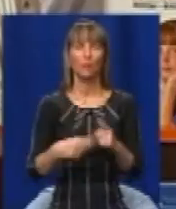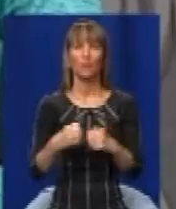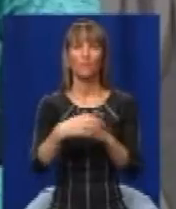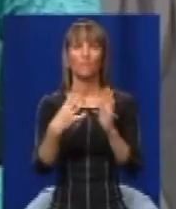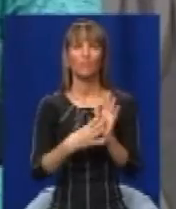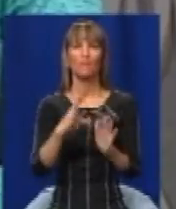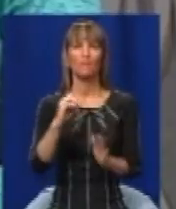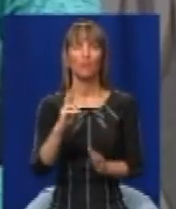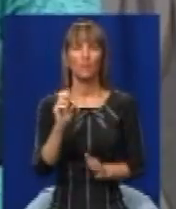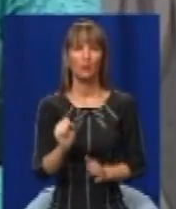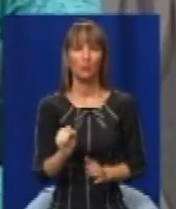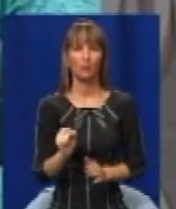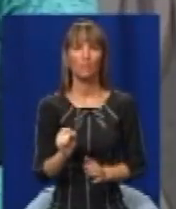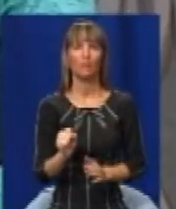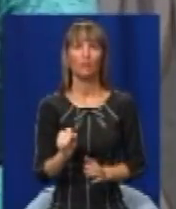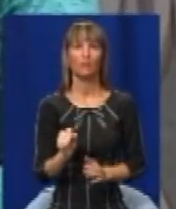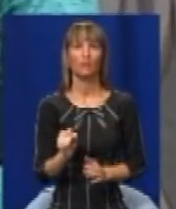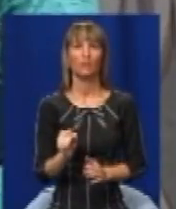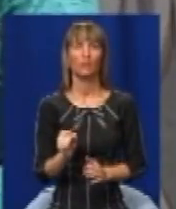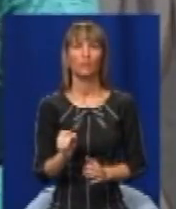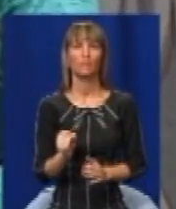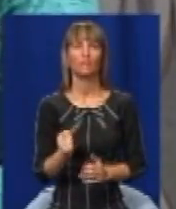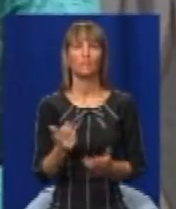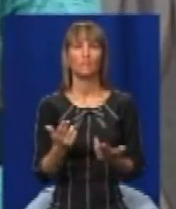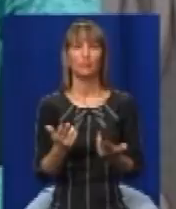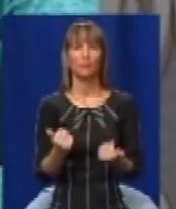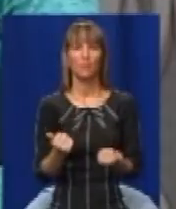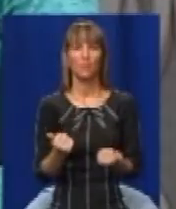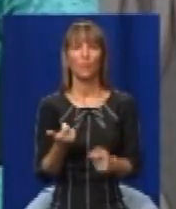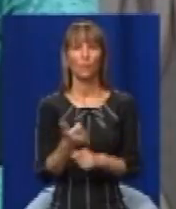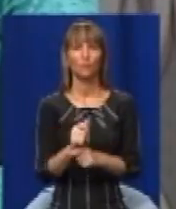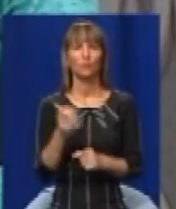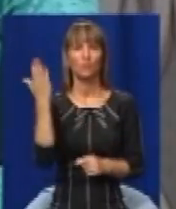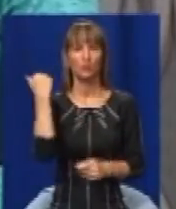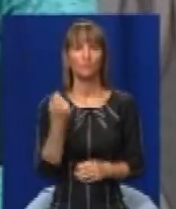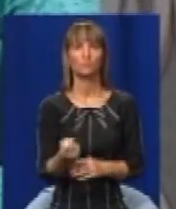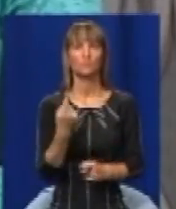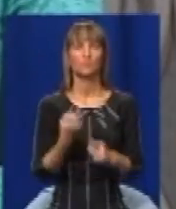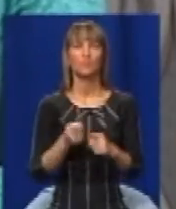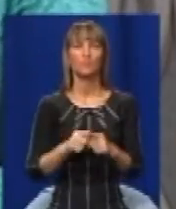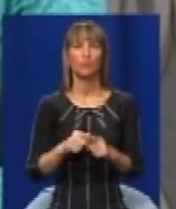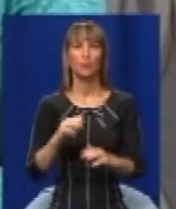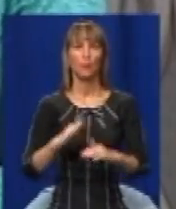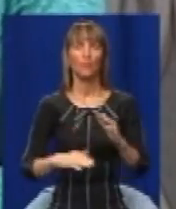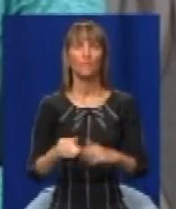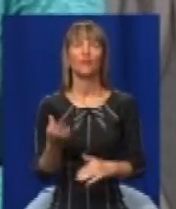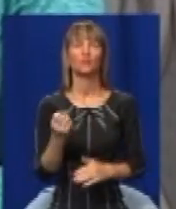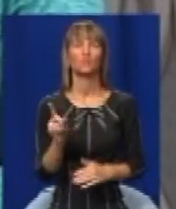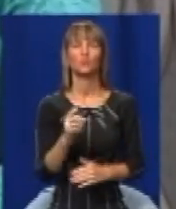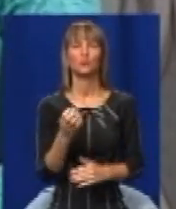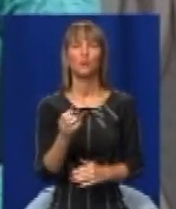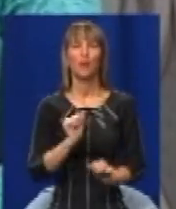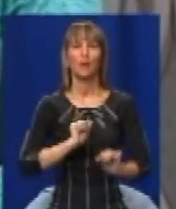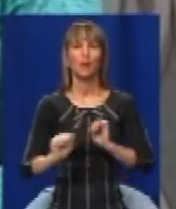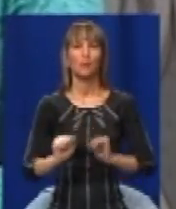века. Не дуже таки скоро це. Ну, дуже давно з'явилася ця професія. А ще, що режисери